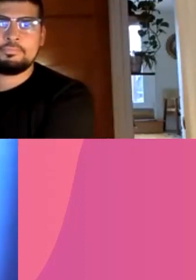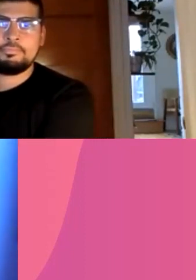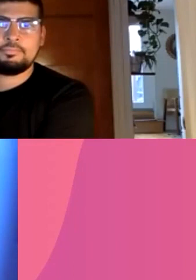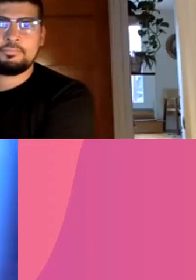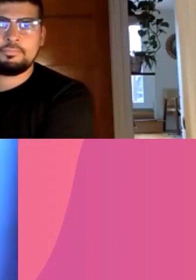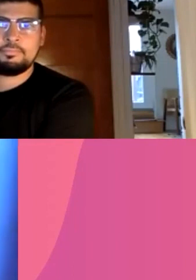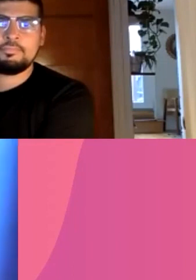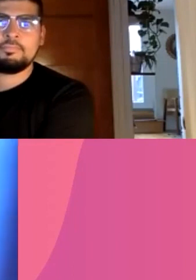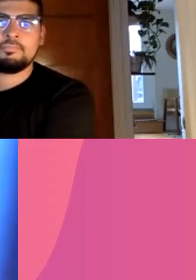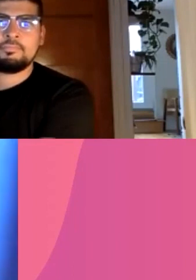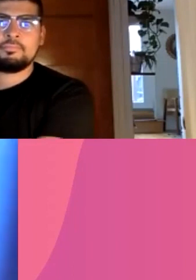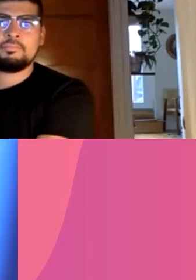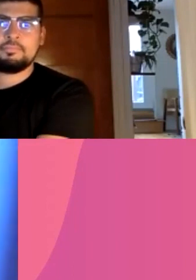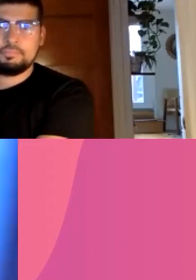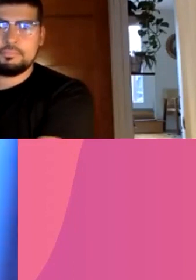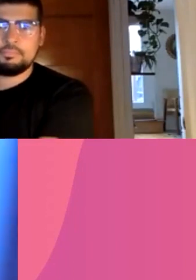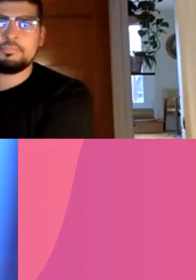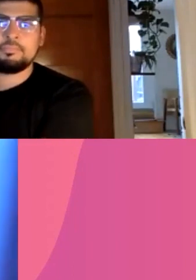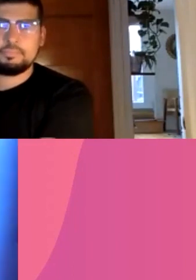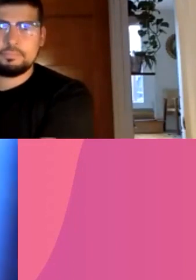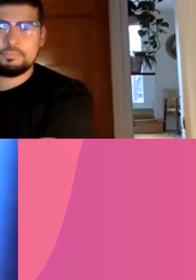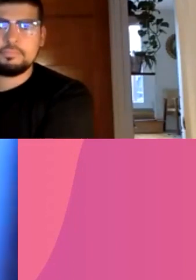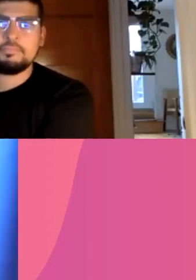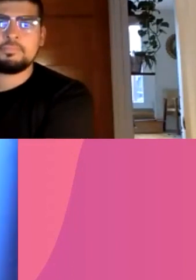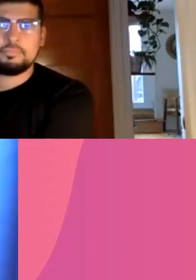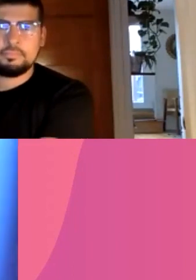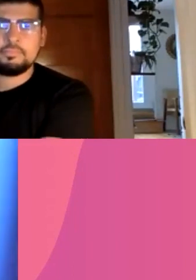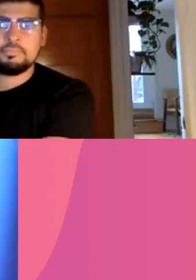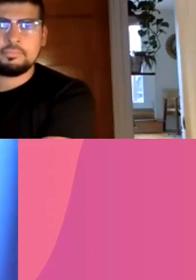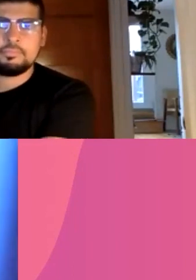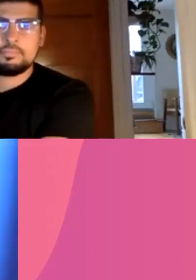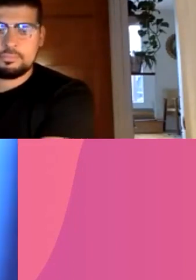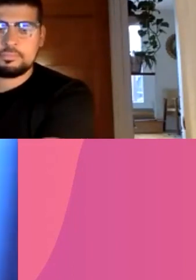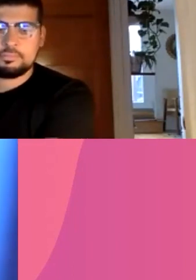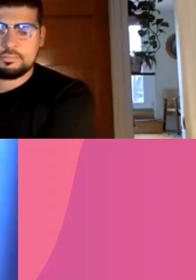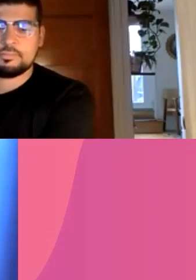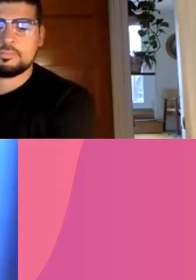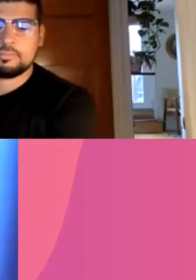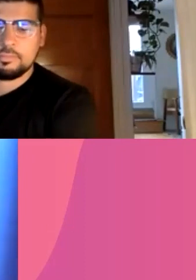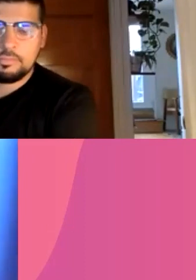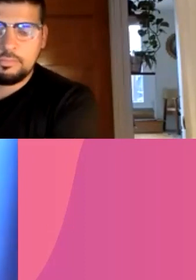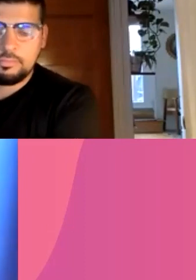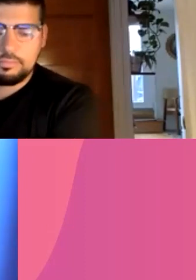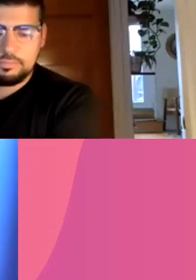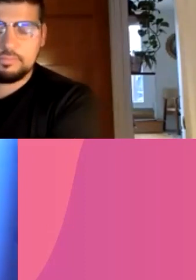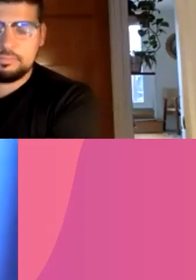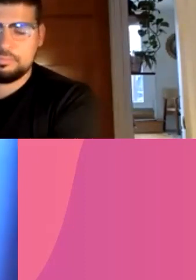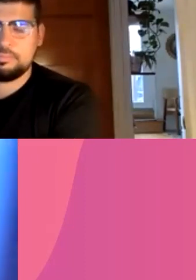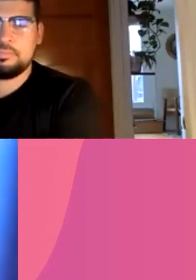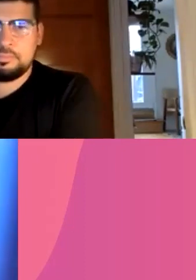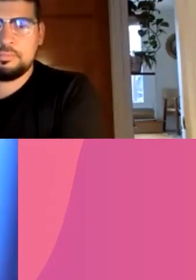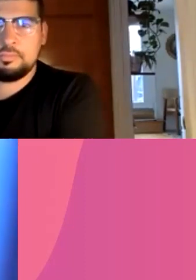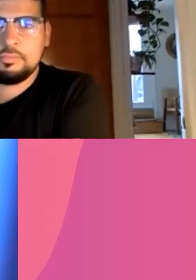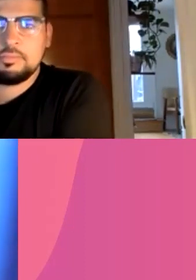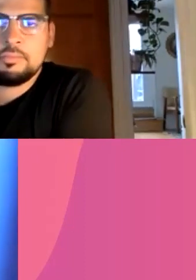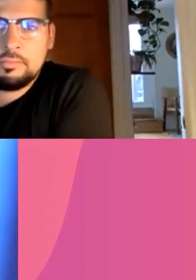récit, de raconter son vécu, mais c'est une autre chose d'avoir à la relire des pages et des pages de transcription de ce qu'on a